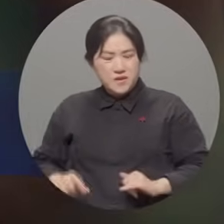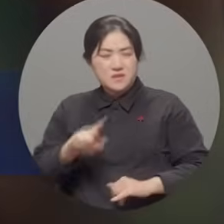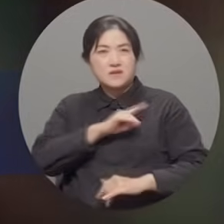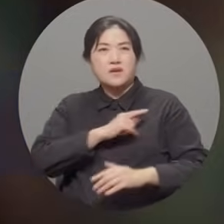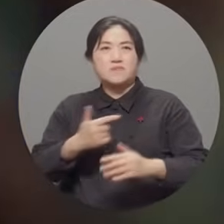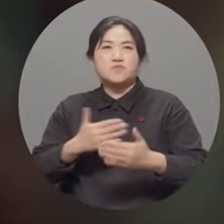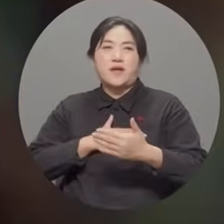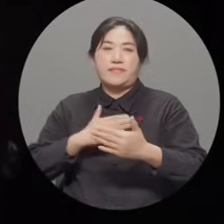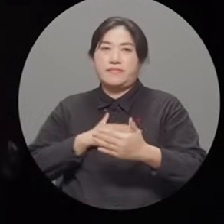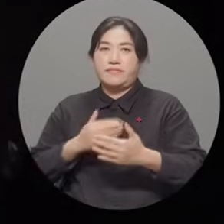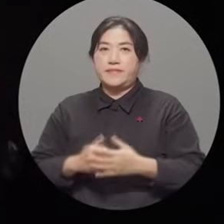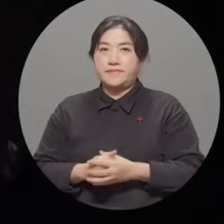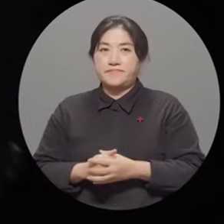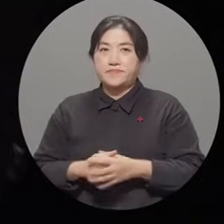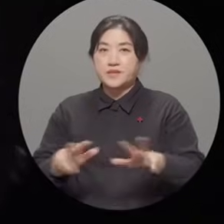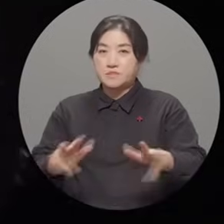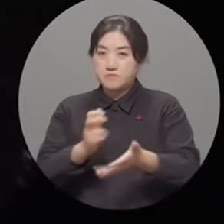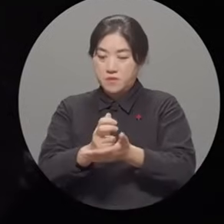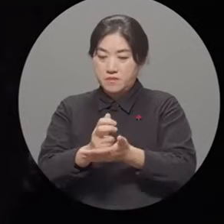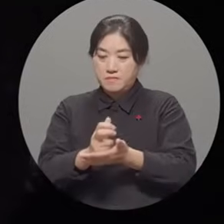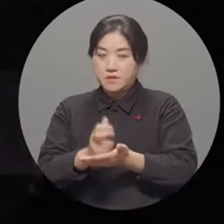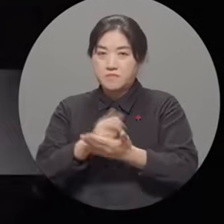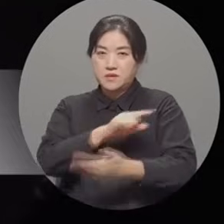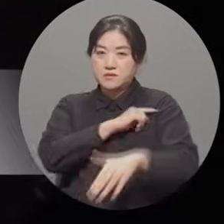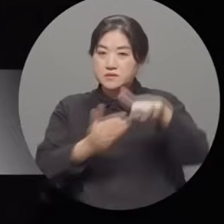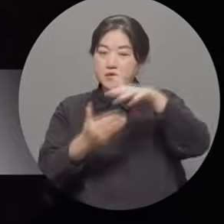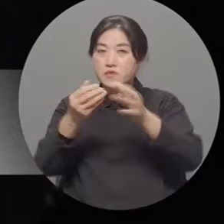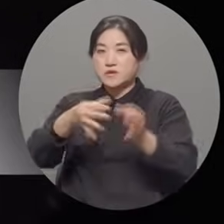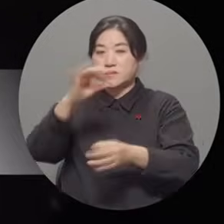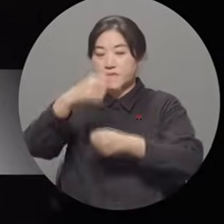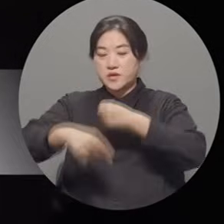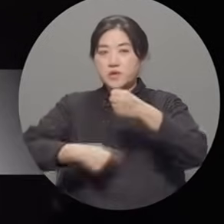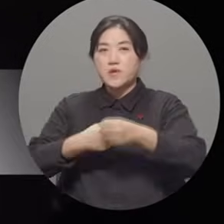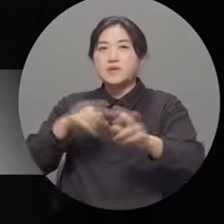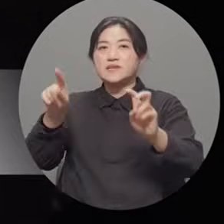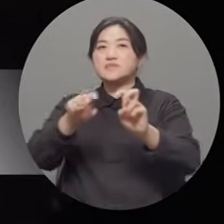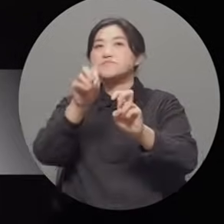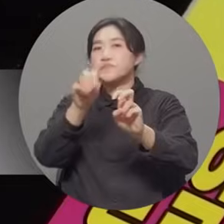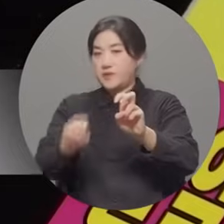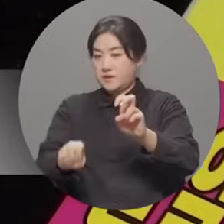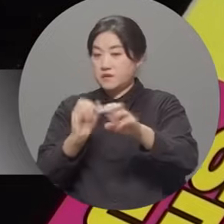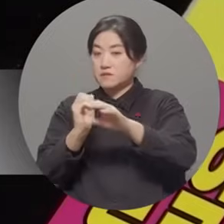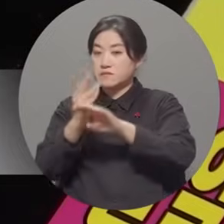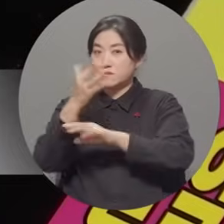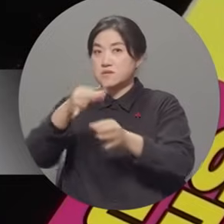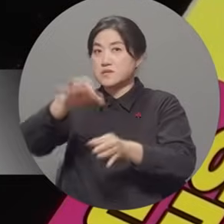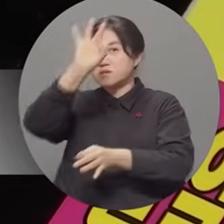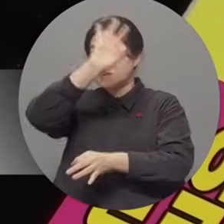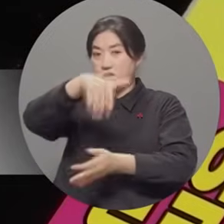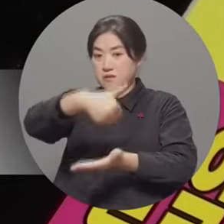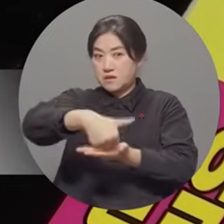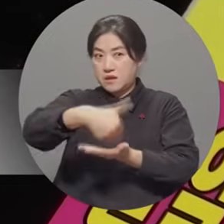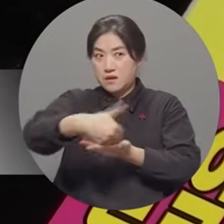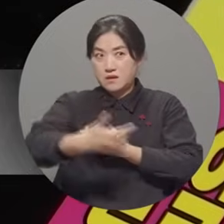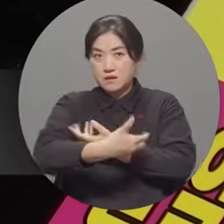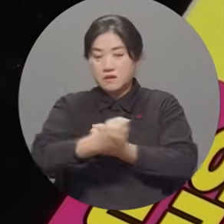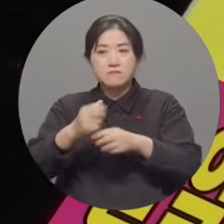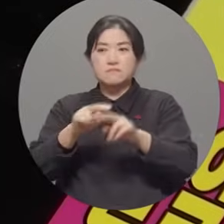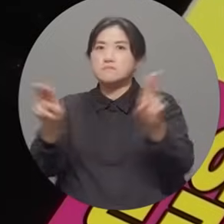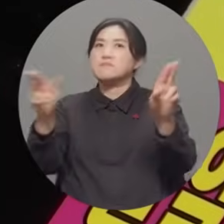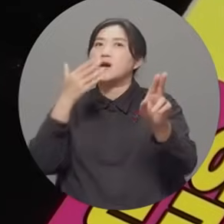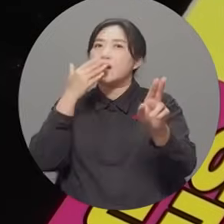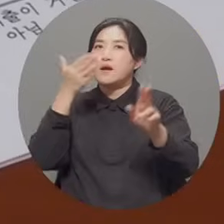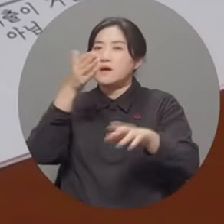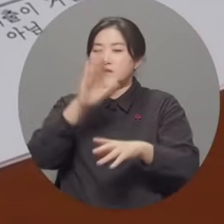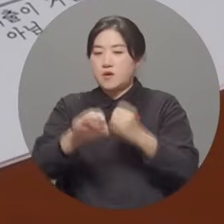걱정이었어요. 현행법상 법정 최고금리는 연 20%. 이를 초과하는 이자 계약은 무효입니다.